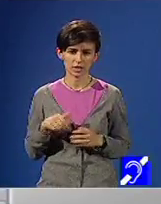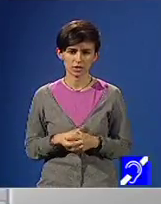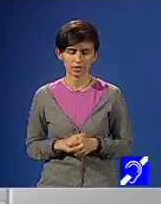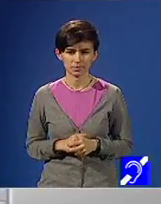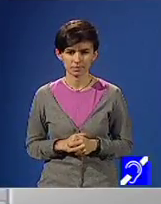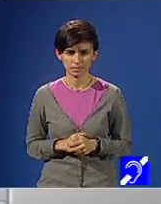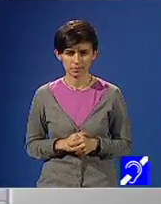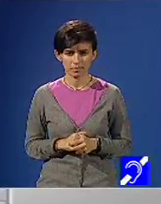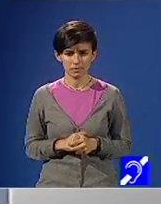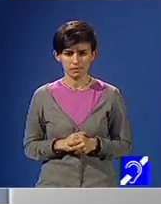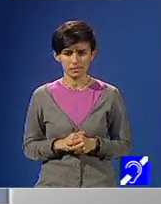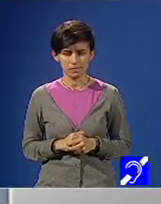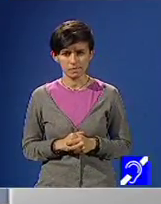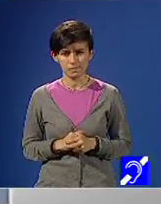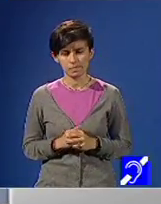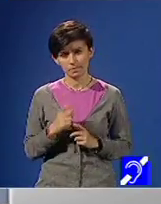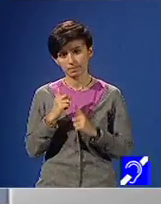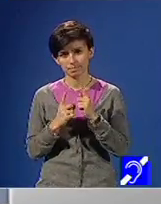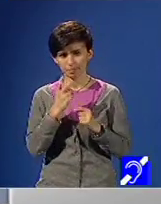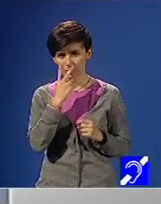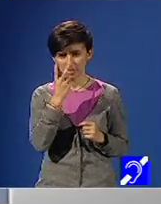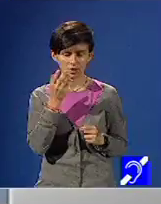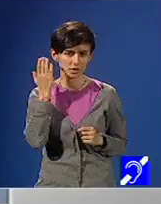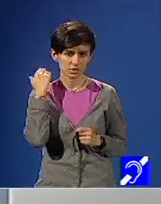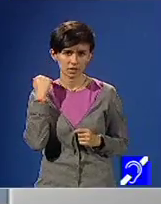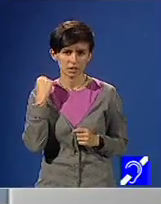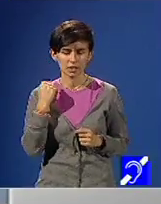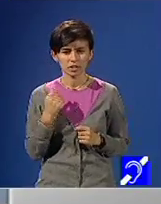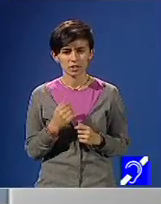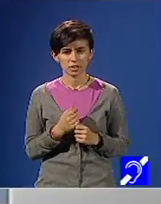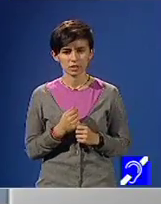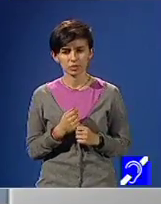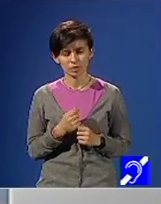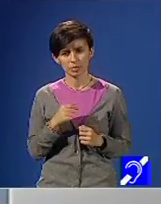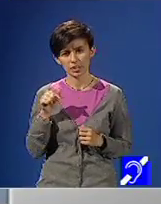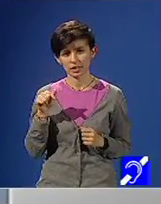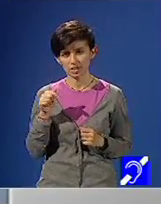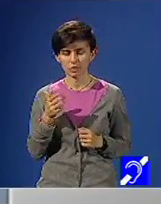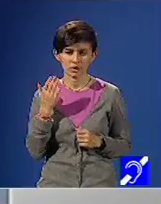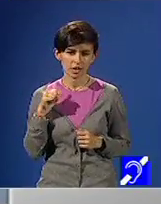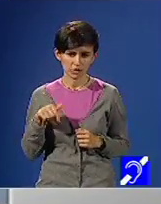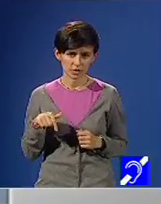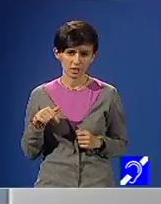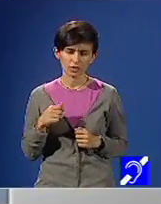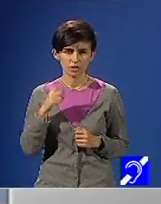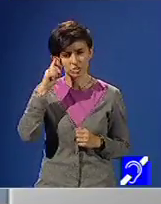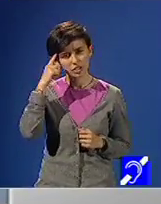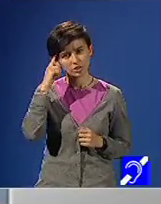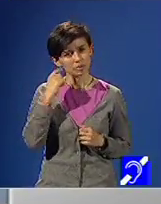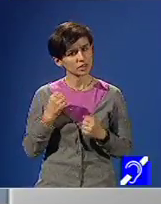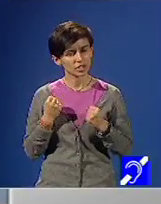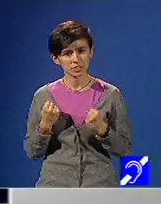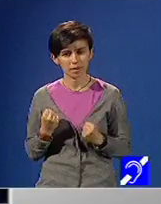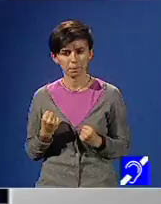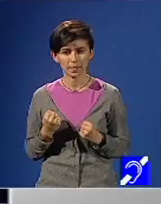Da. Dacă te uiți în urmă la toți acești ani în care tu ai fost acolo și știm cât de greu e pentru un ONG să